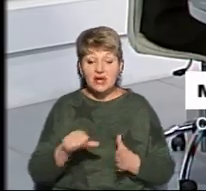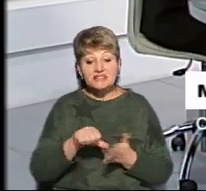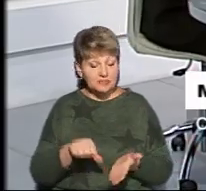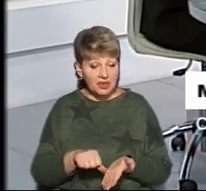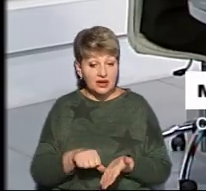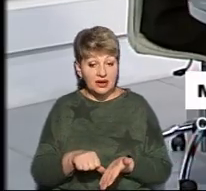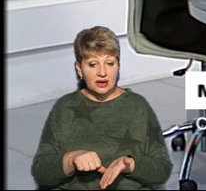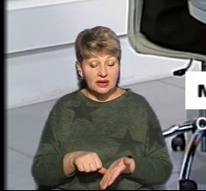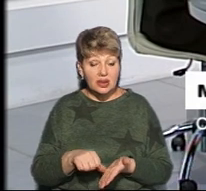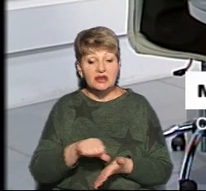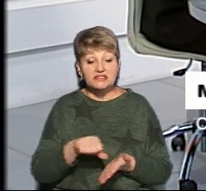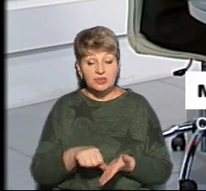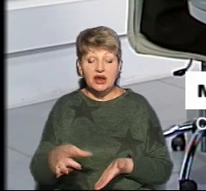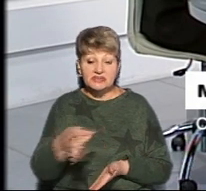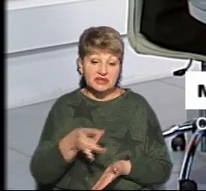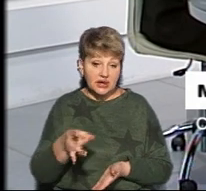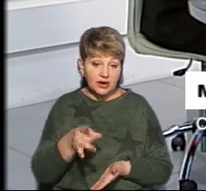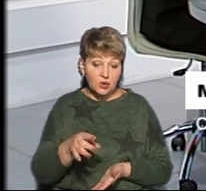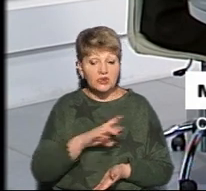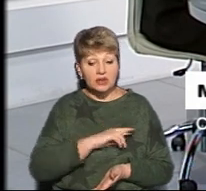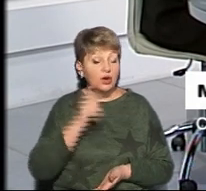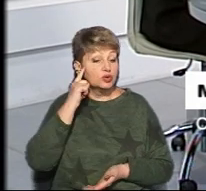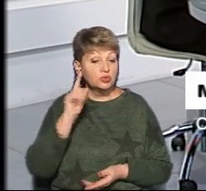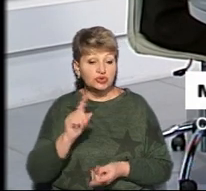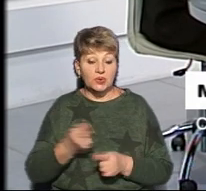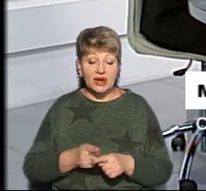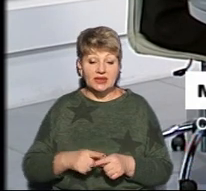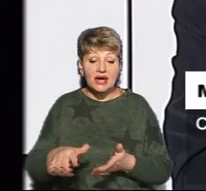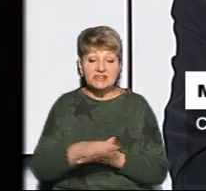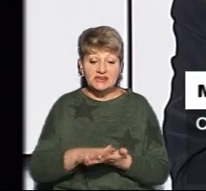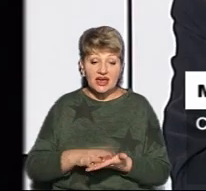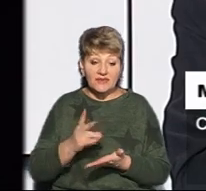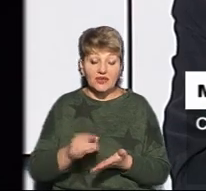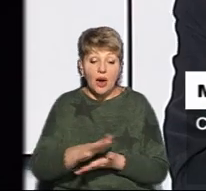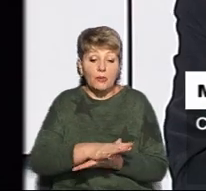Сміла, Смілянський район. Я думаю, що це заявка на